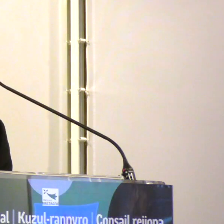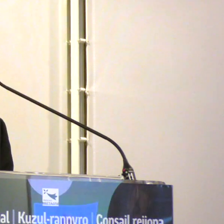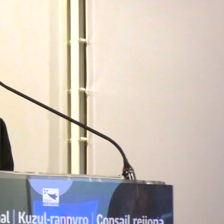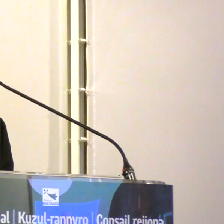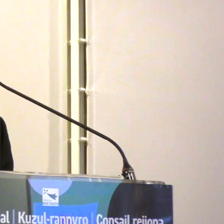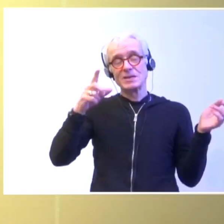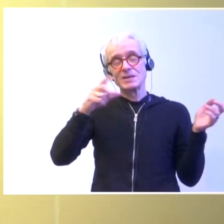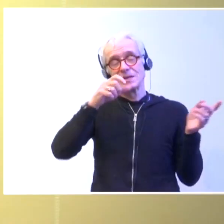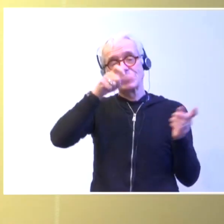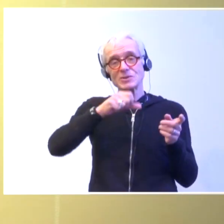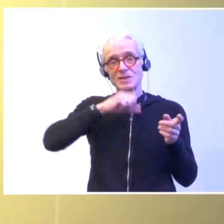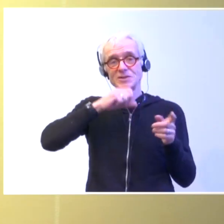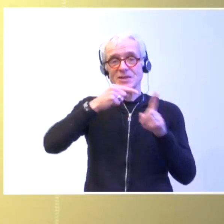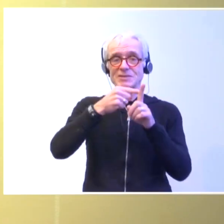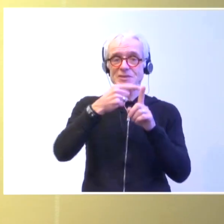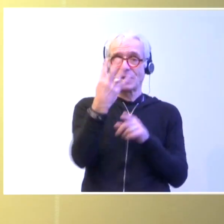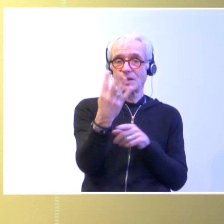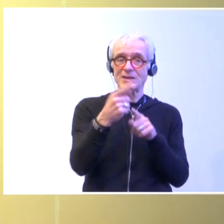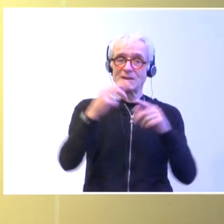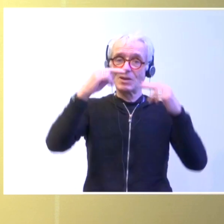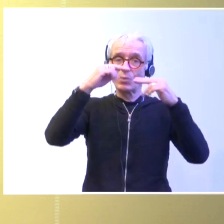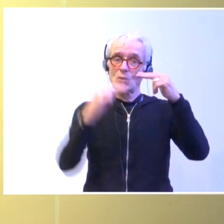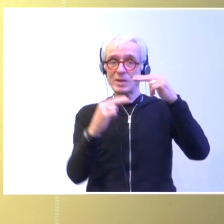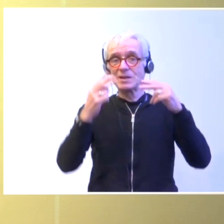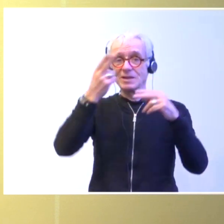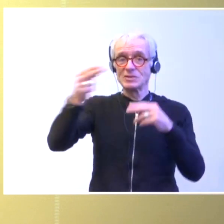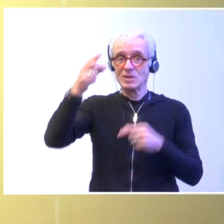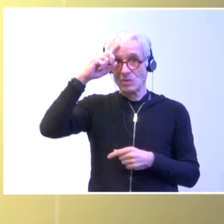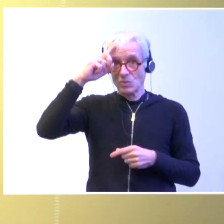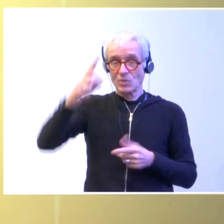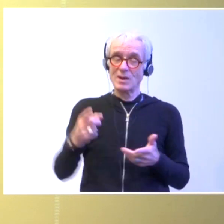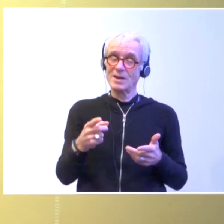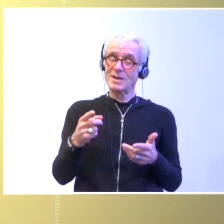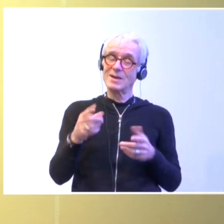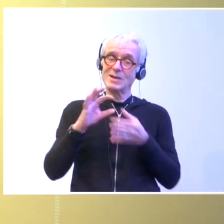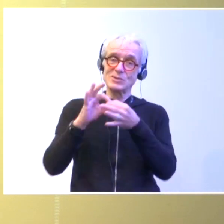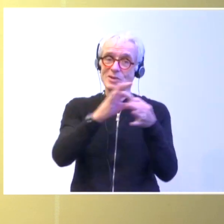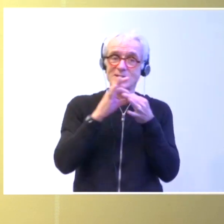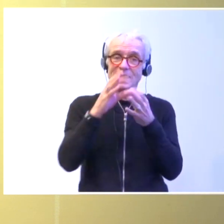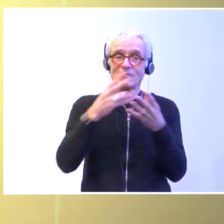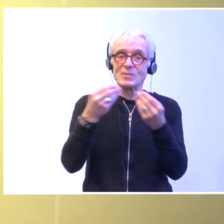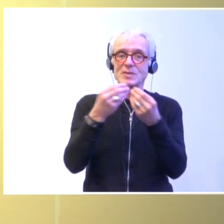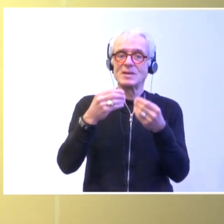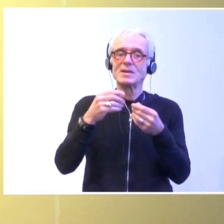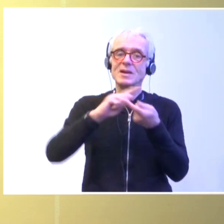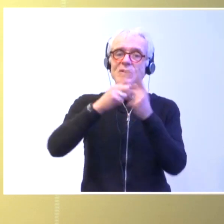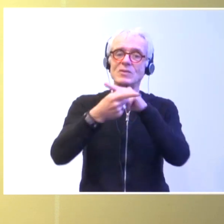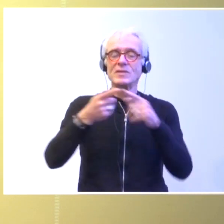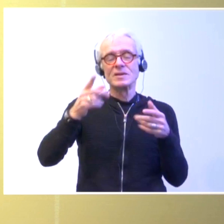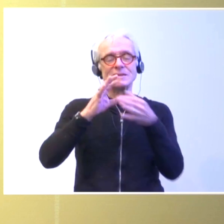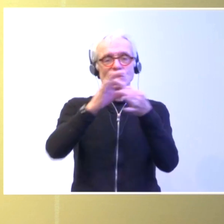diffusé par 4, il est passé sous la moyenne nationale et pourquoi ? Parce qu'on est passé d'une solidarité familiale à une solidarité nationale.